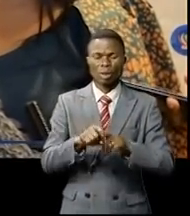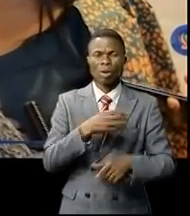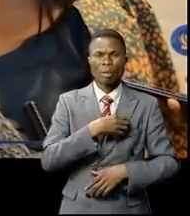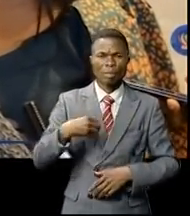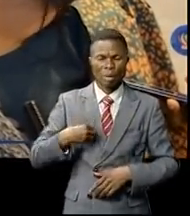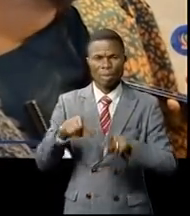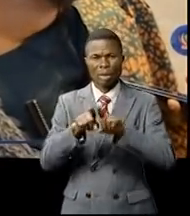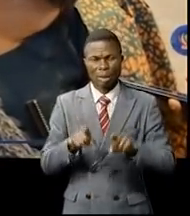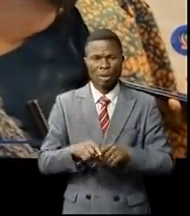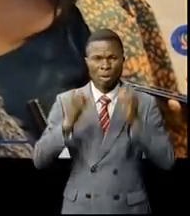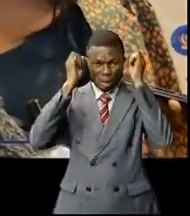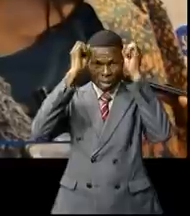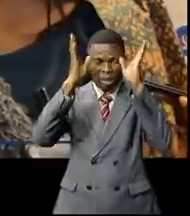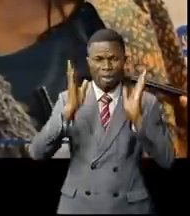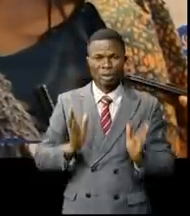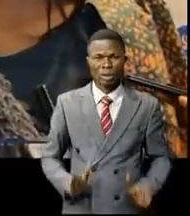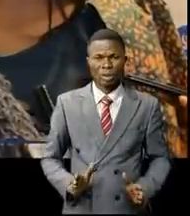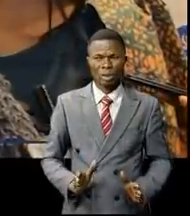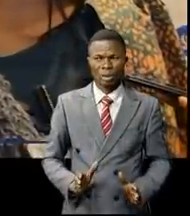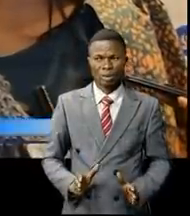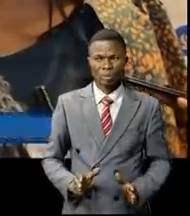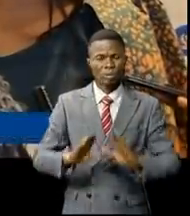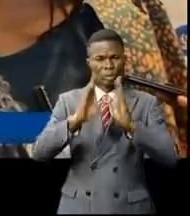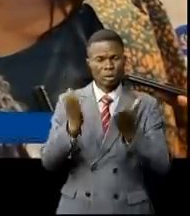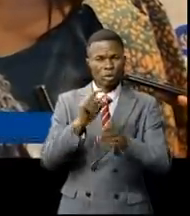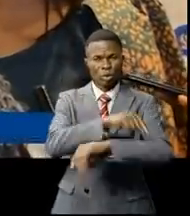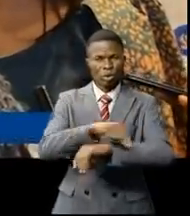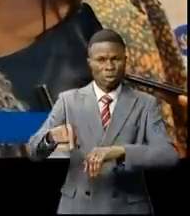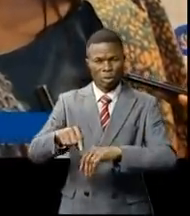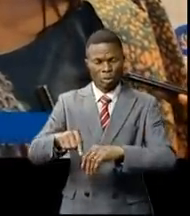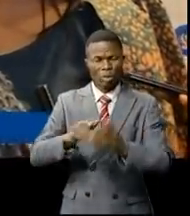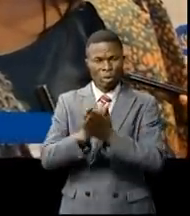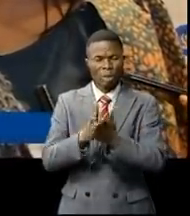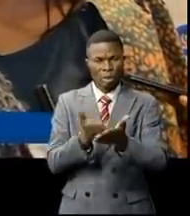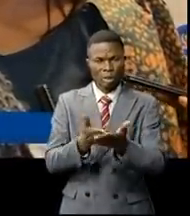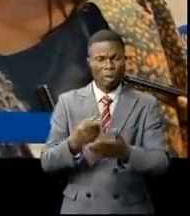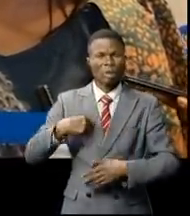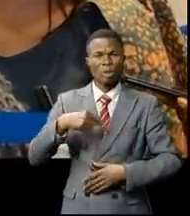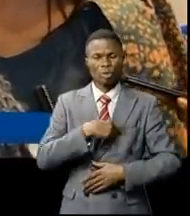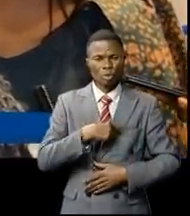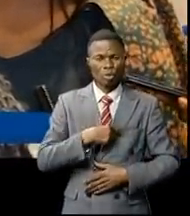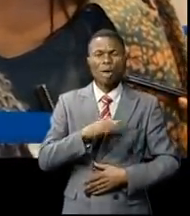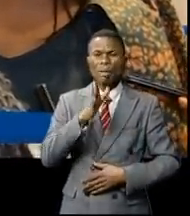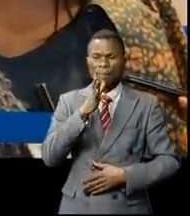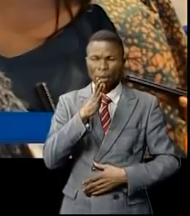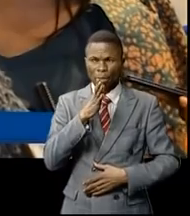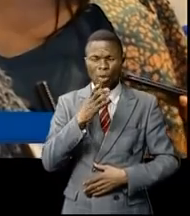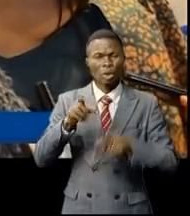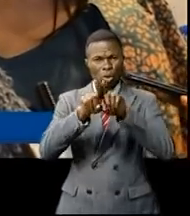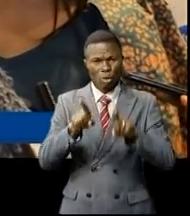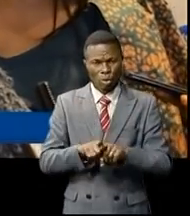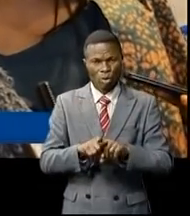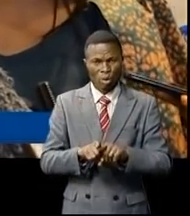donc éducatrice à ce que toutes les institutions concernées pour que nous puissions nous un autre tour et